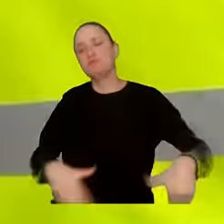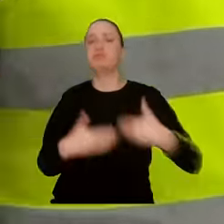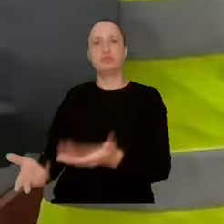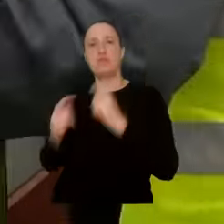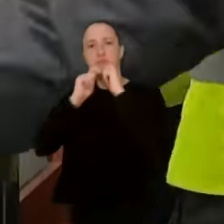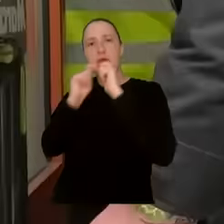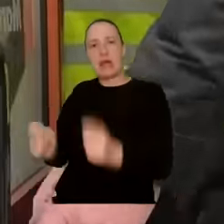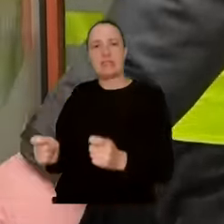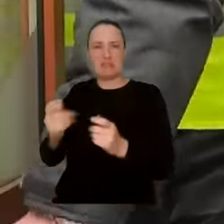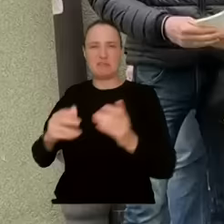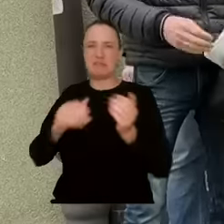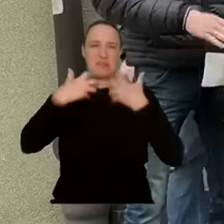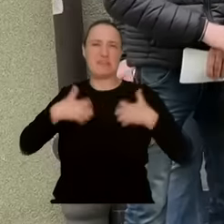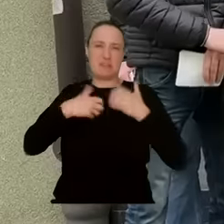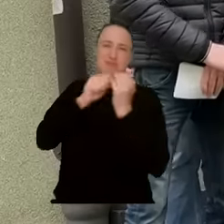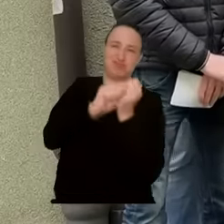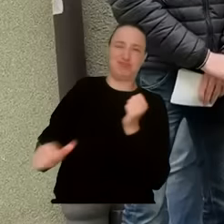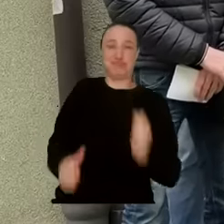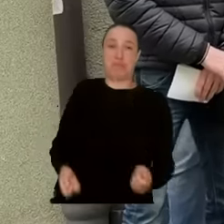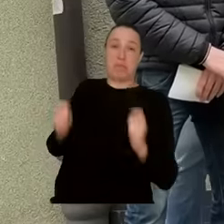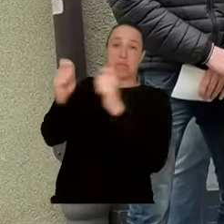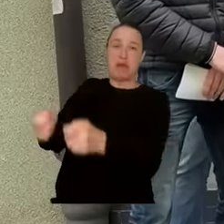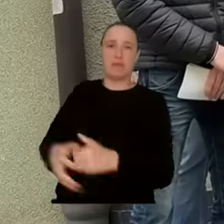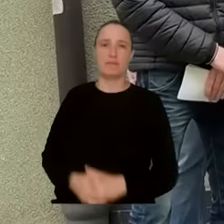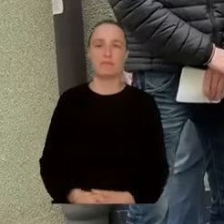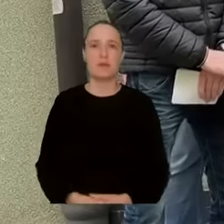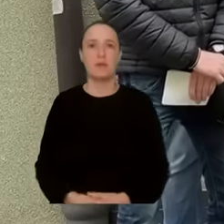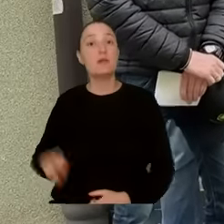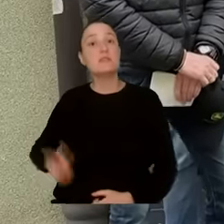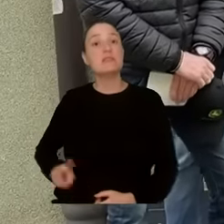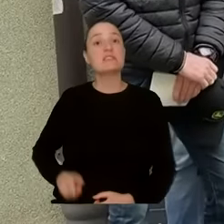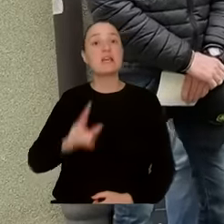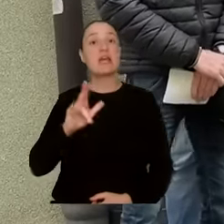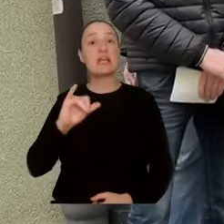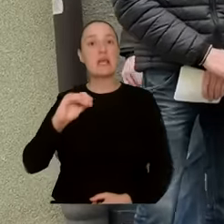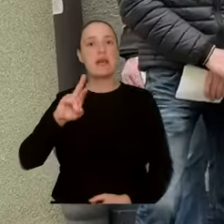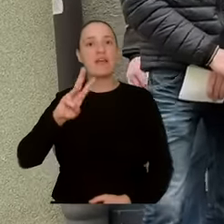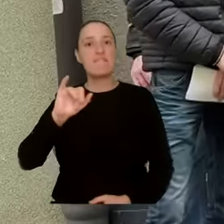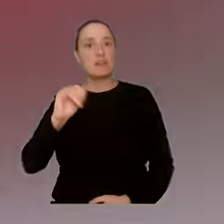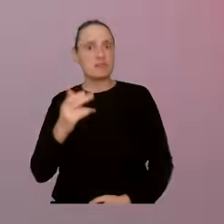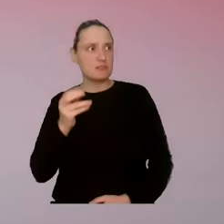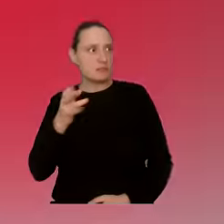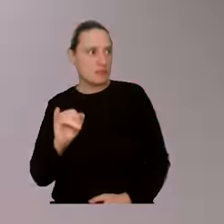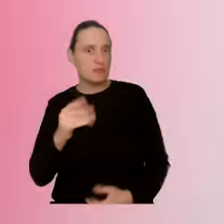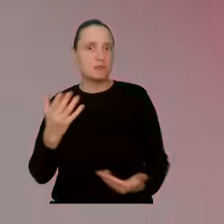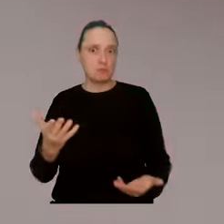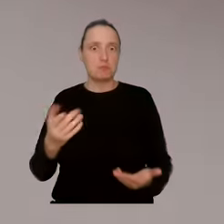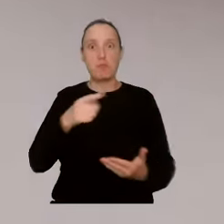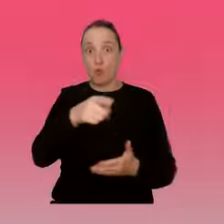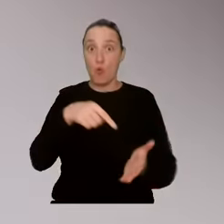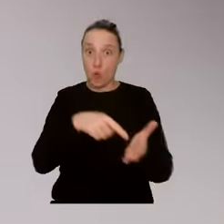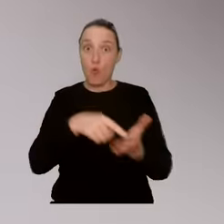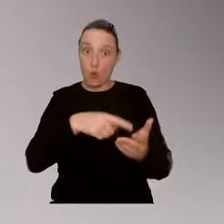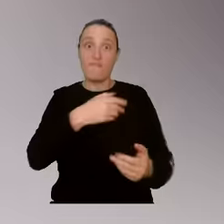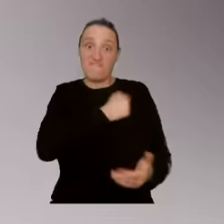prezenty, obornik i gnojówkę. Pan minister Kierwiński wykazał się bardzo sprawnie pacyfikacją rolników w